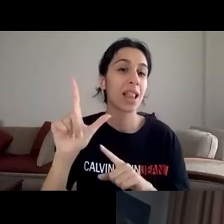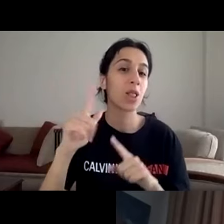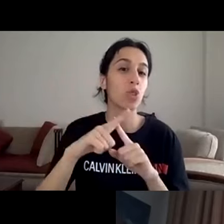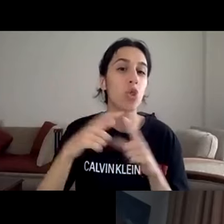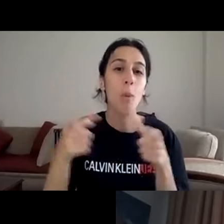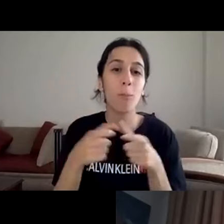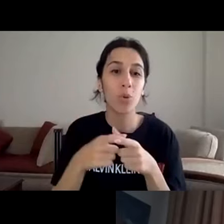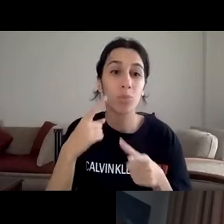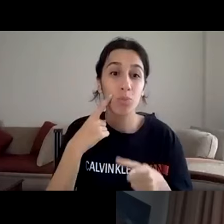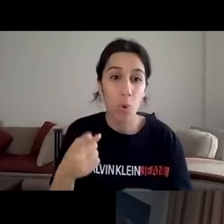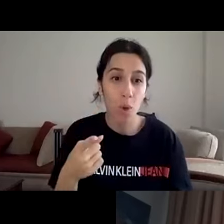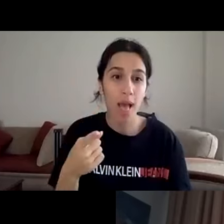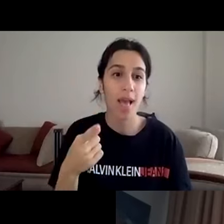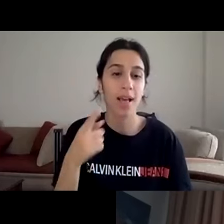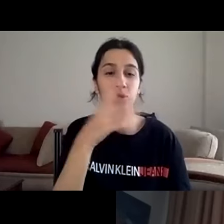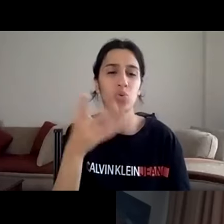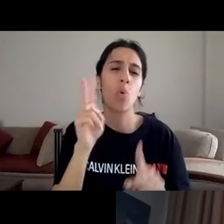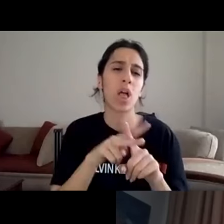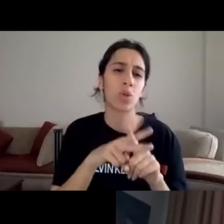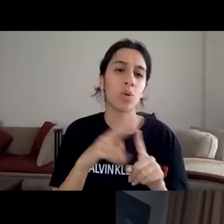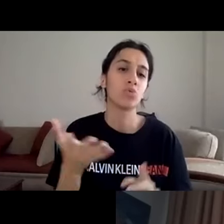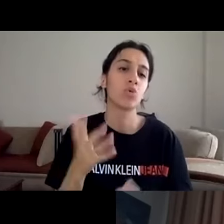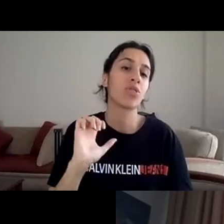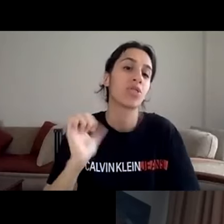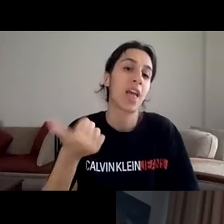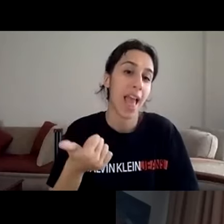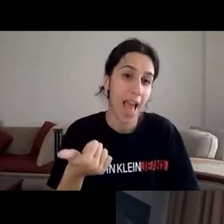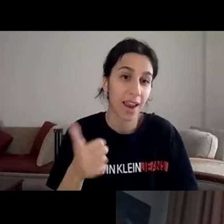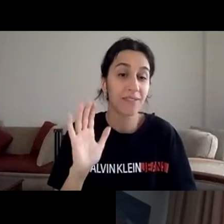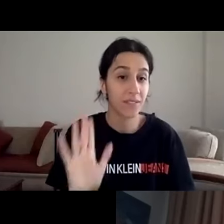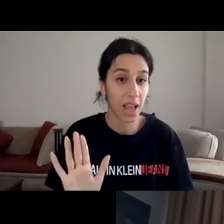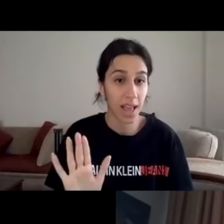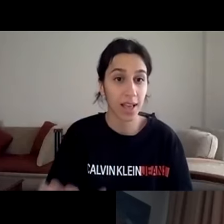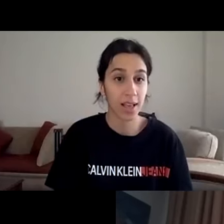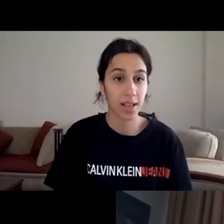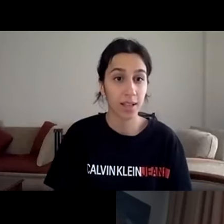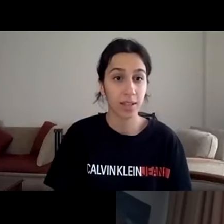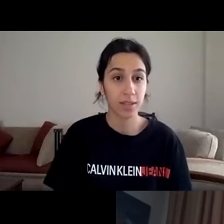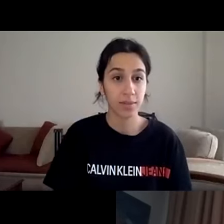size çok çok katılıyorum, çok değerli olduğunu ve bilhassa da bu